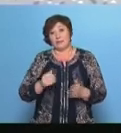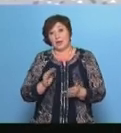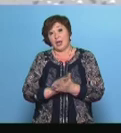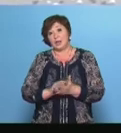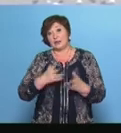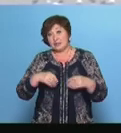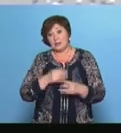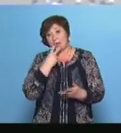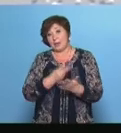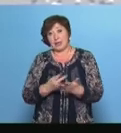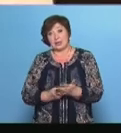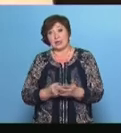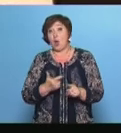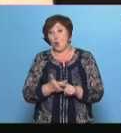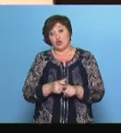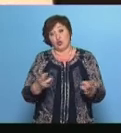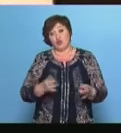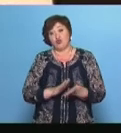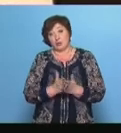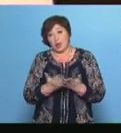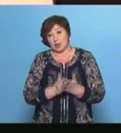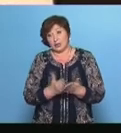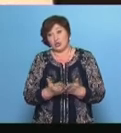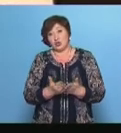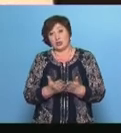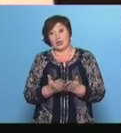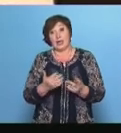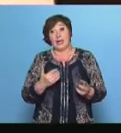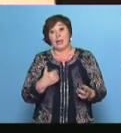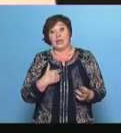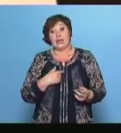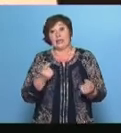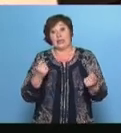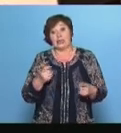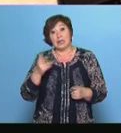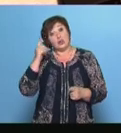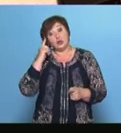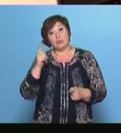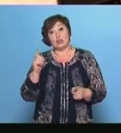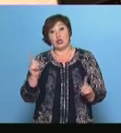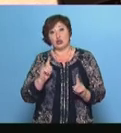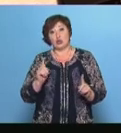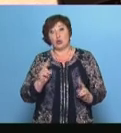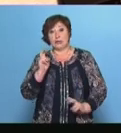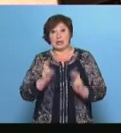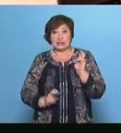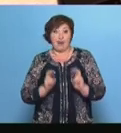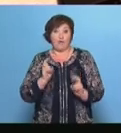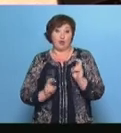ознакомить этой книжкой. Муж работал на заводе, правда, не на тех, которые озвучили, а на другом заводе. Тем не